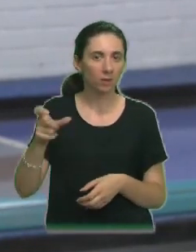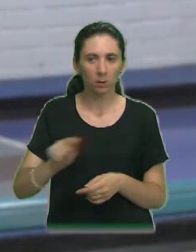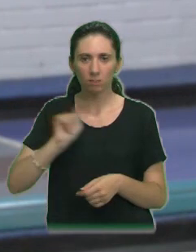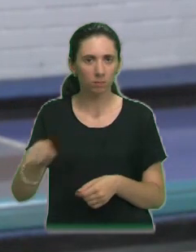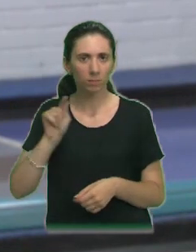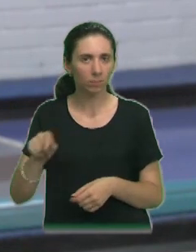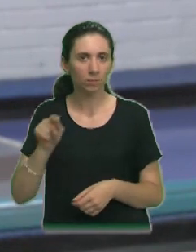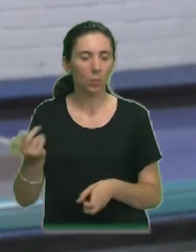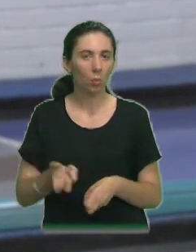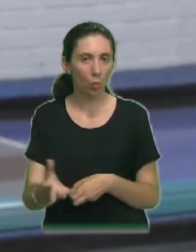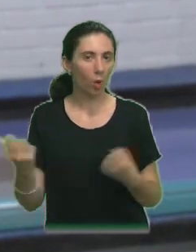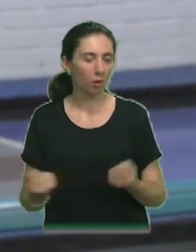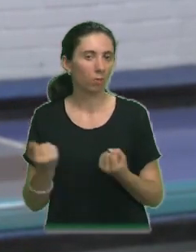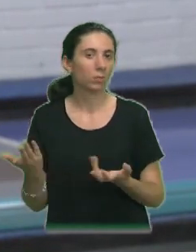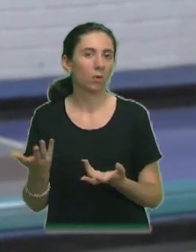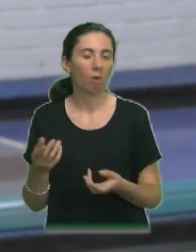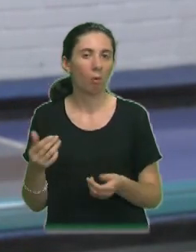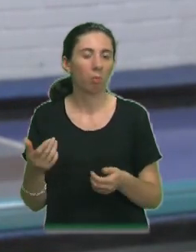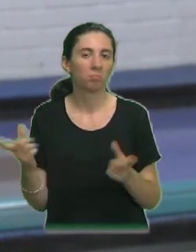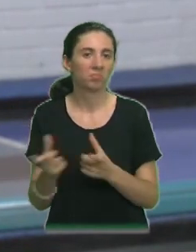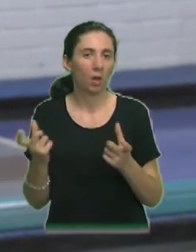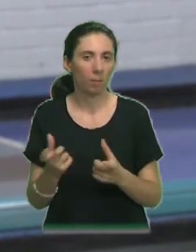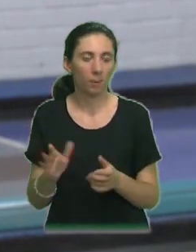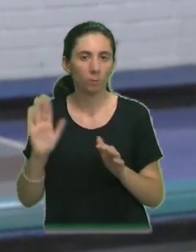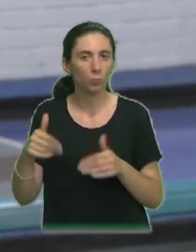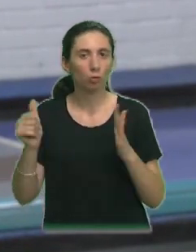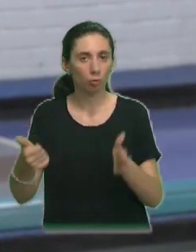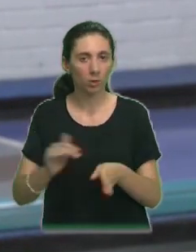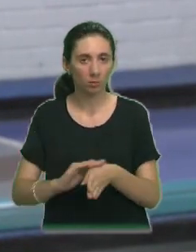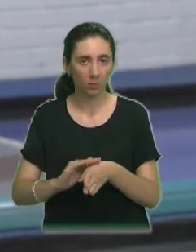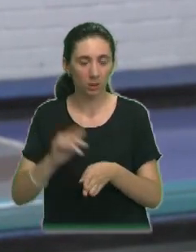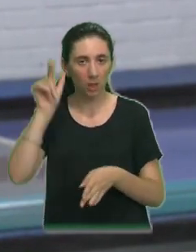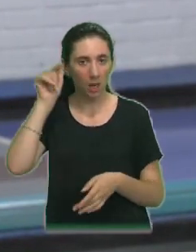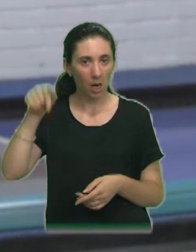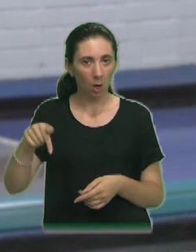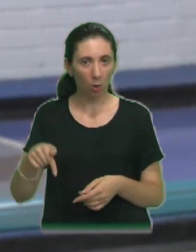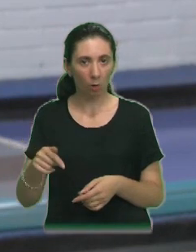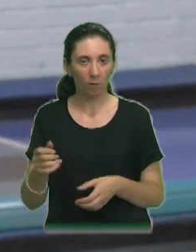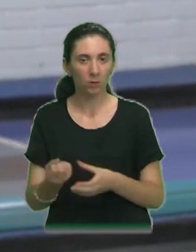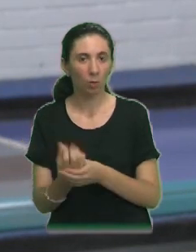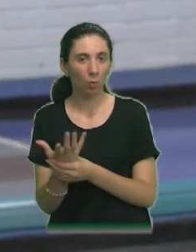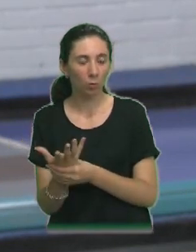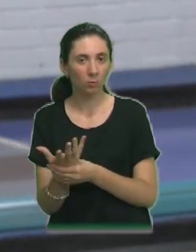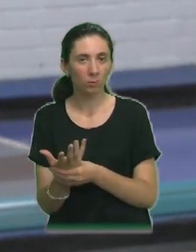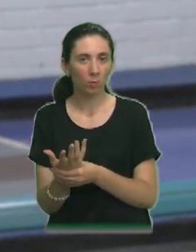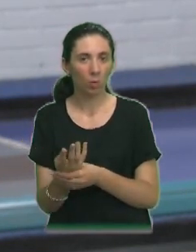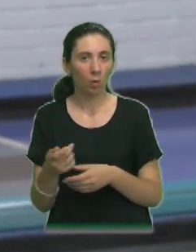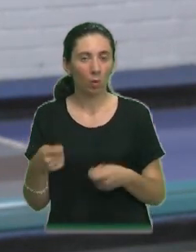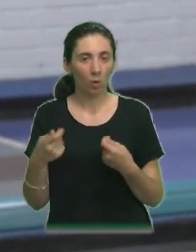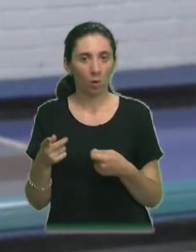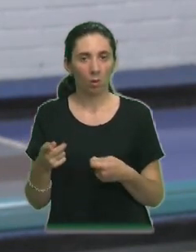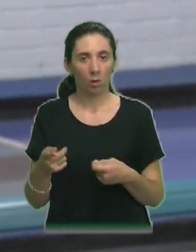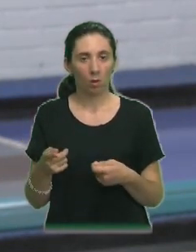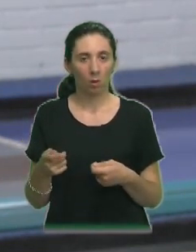se zabavljati na kuglanu. I u 6. mjesecu u Karlovcu je osnovan kuglački klub